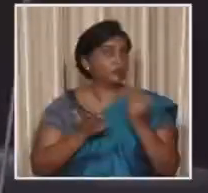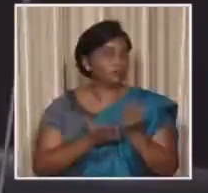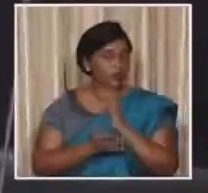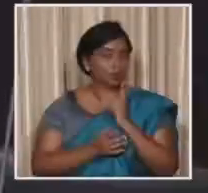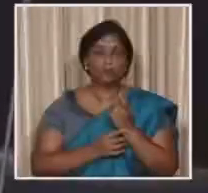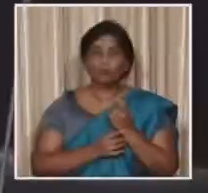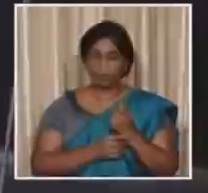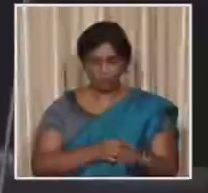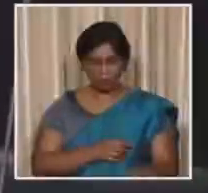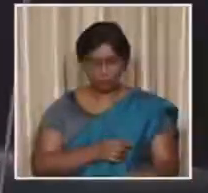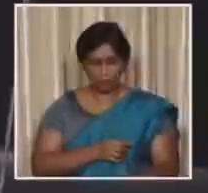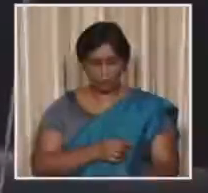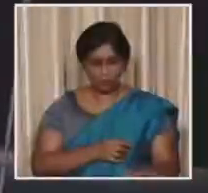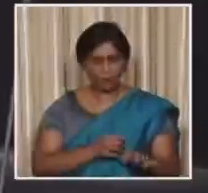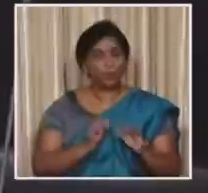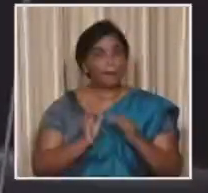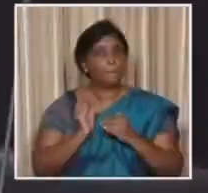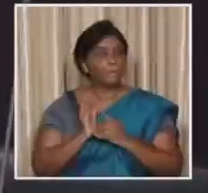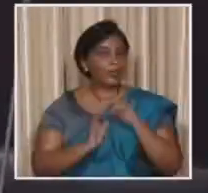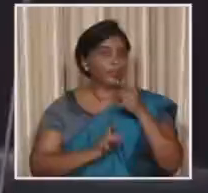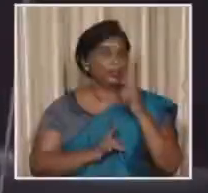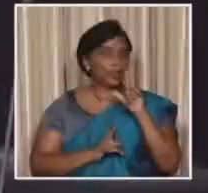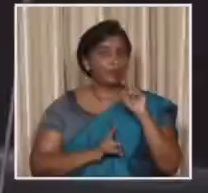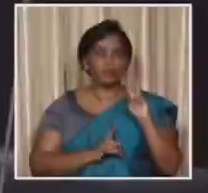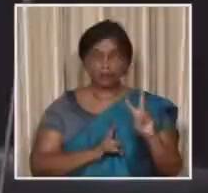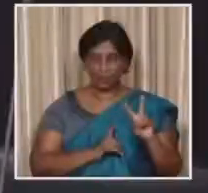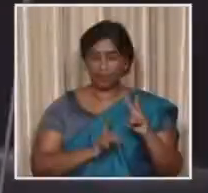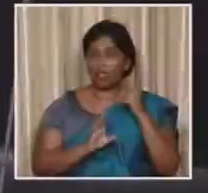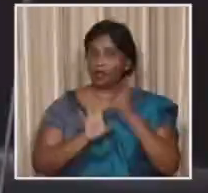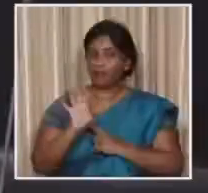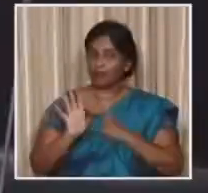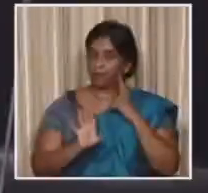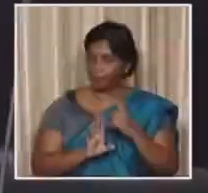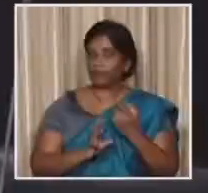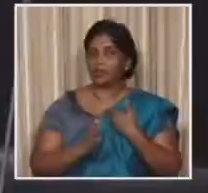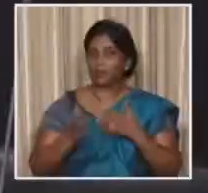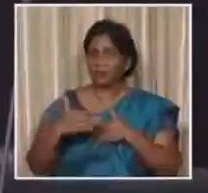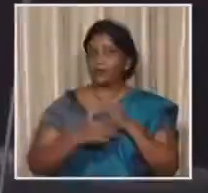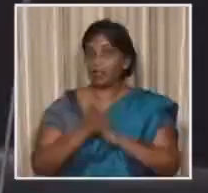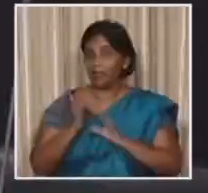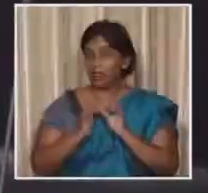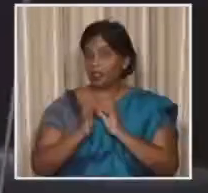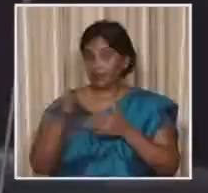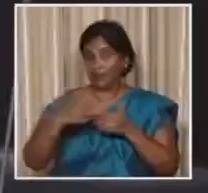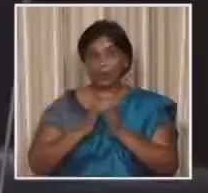මුදල බිලියන මිලියන 172ක් අවුරුද්දට මගේ කැබිනට් ඇමති